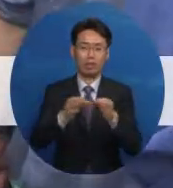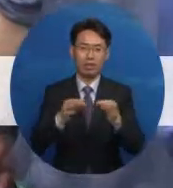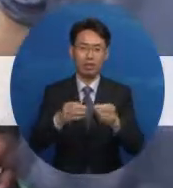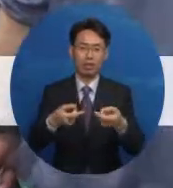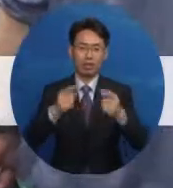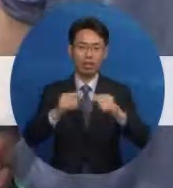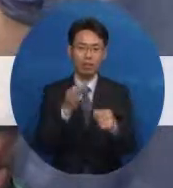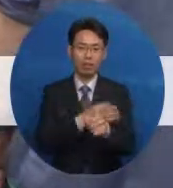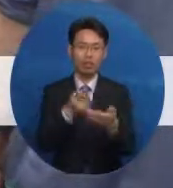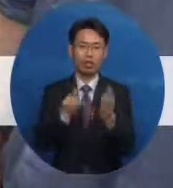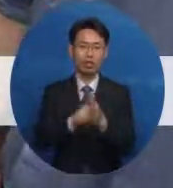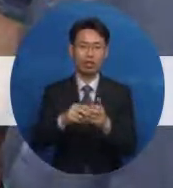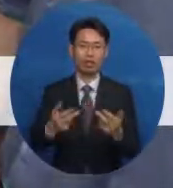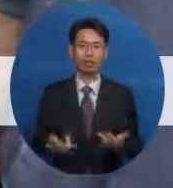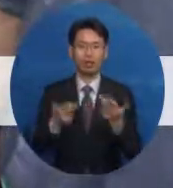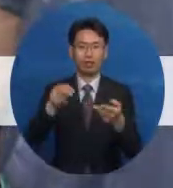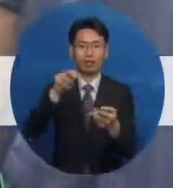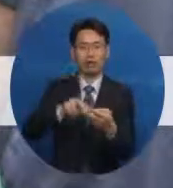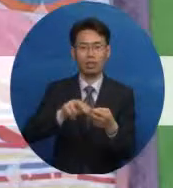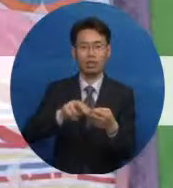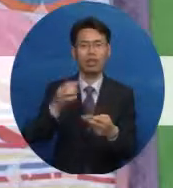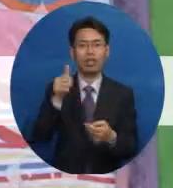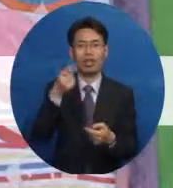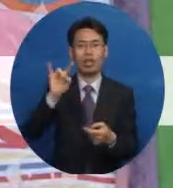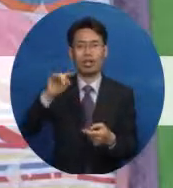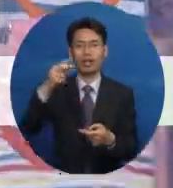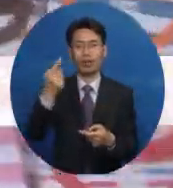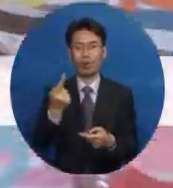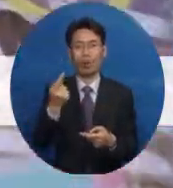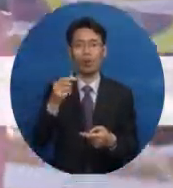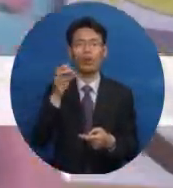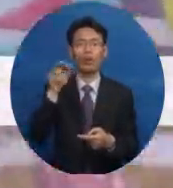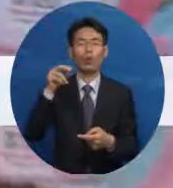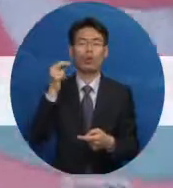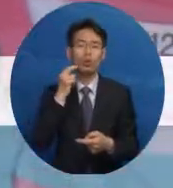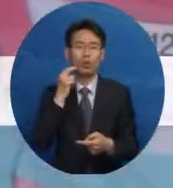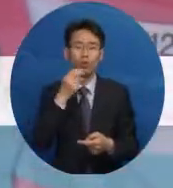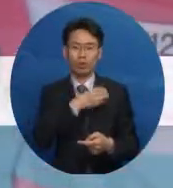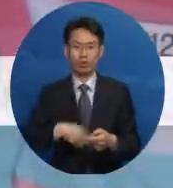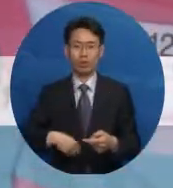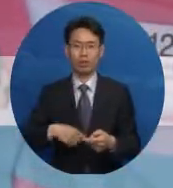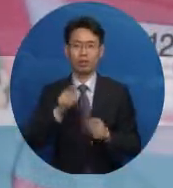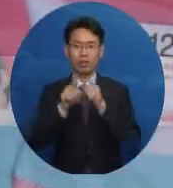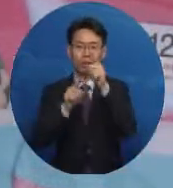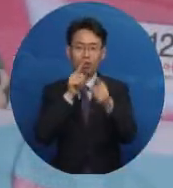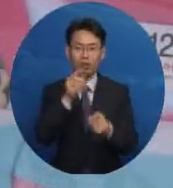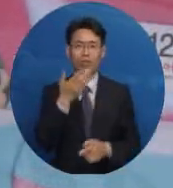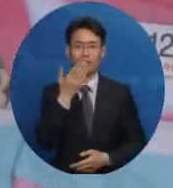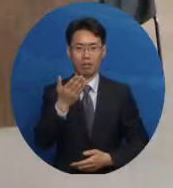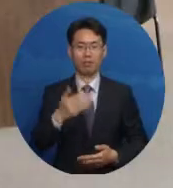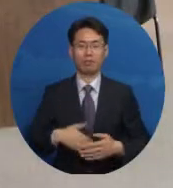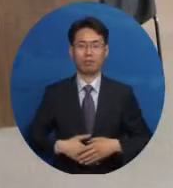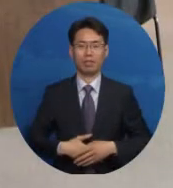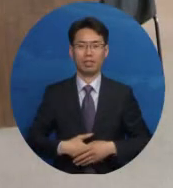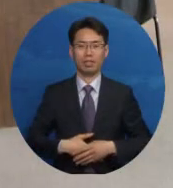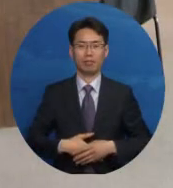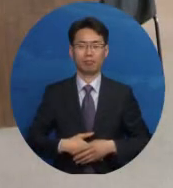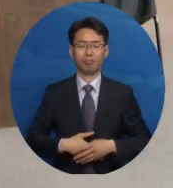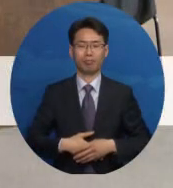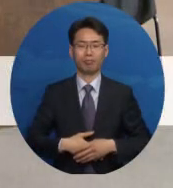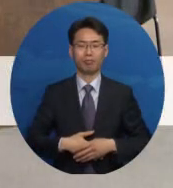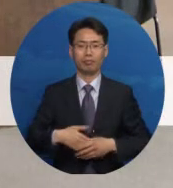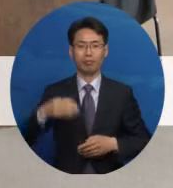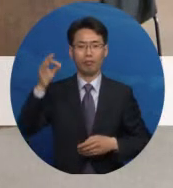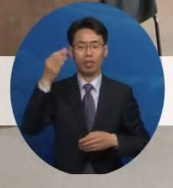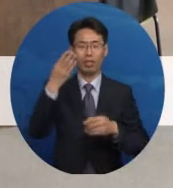편의를 위해 포항시 자원봉사센터 외에도 해도동, 송도동 주민센터에서도 접수가 가능합니다. 후왕